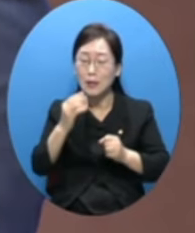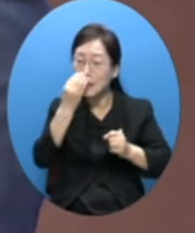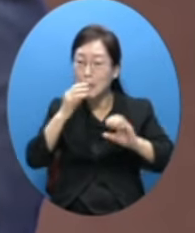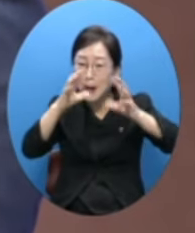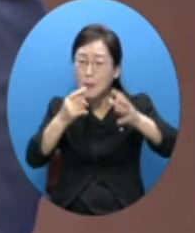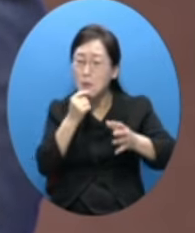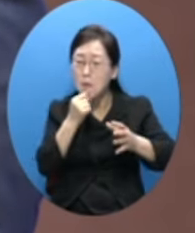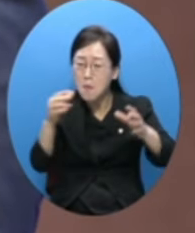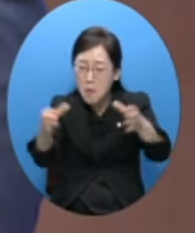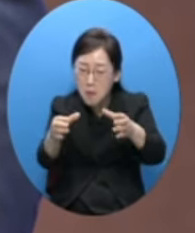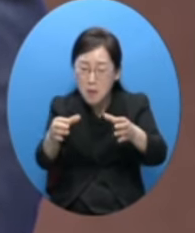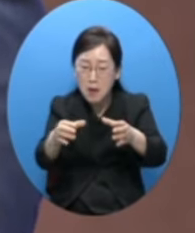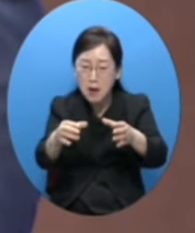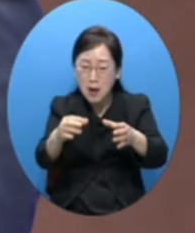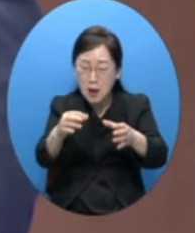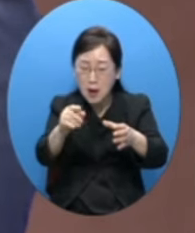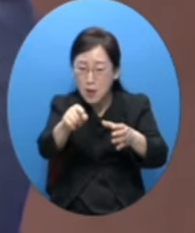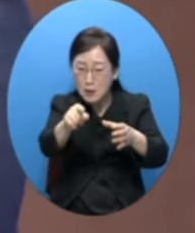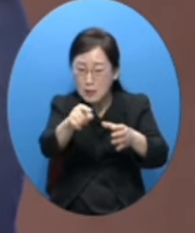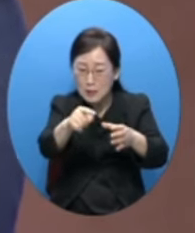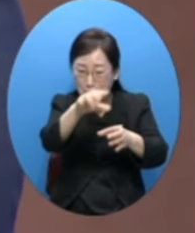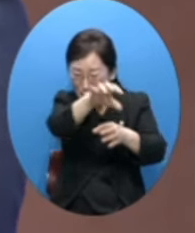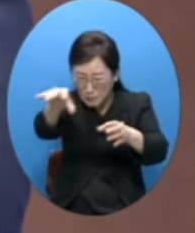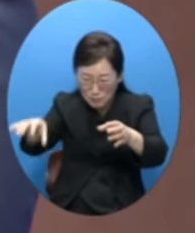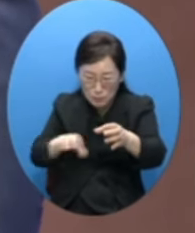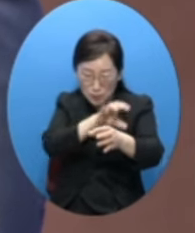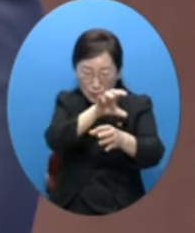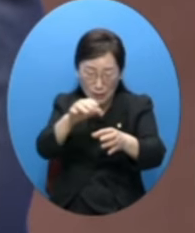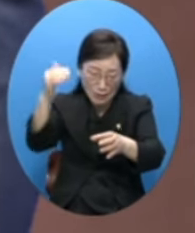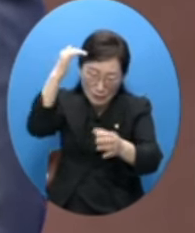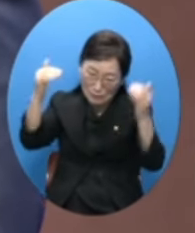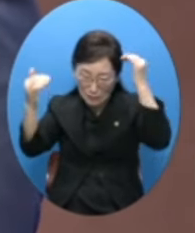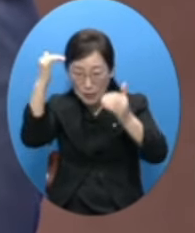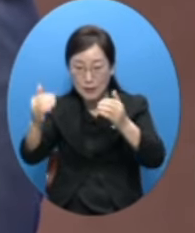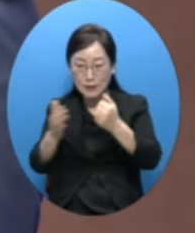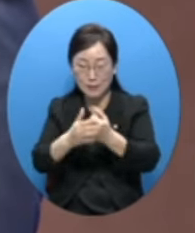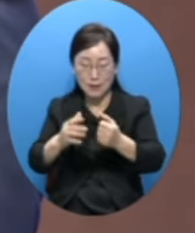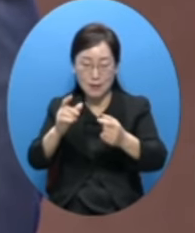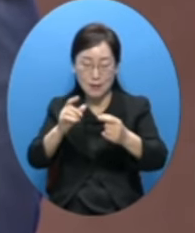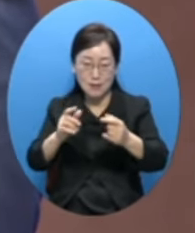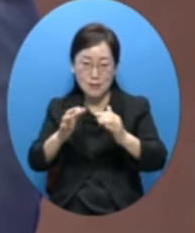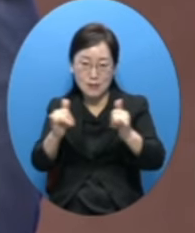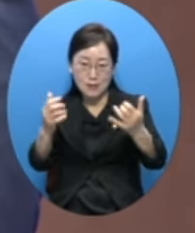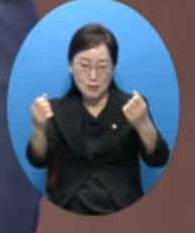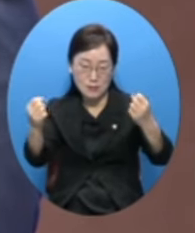둘러싸여서 나라를 유지하고 나라가 부흥해지기 위해서는 아이를 많이 낳아야 되니까